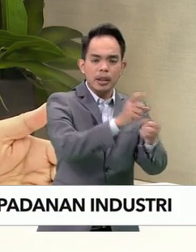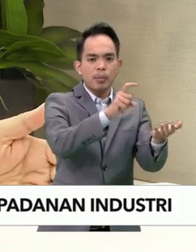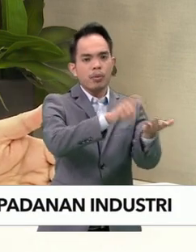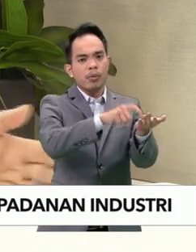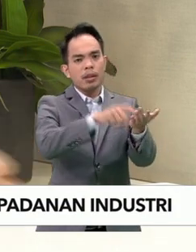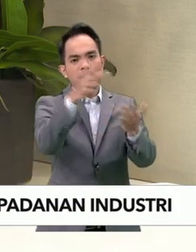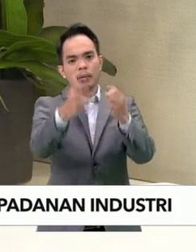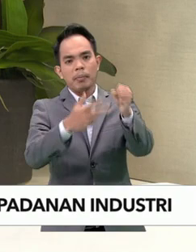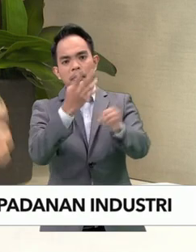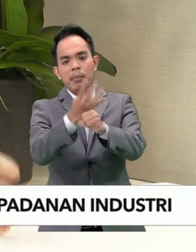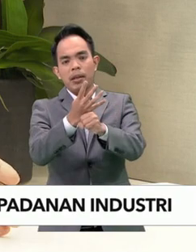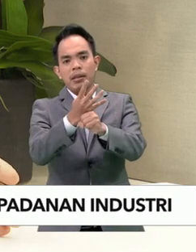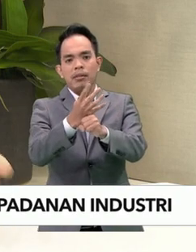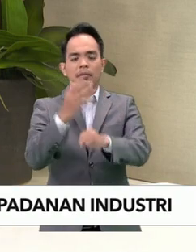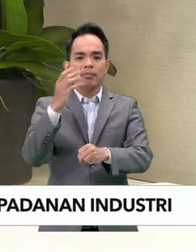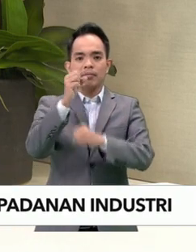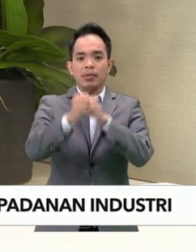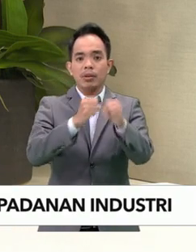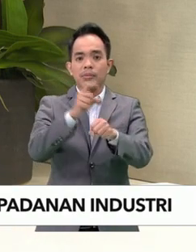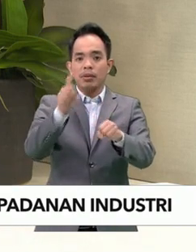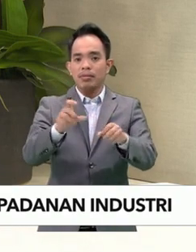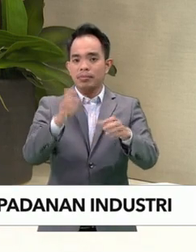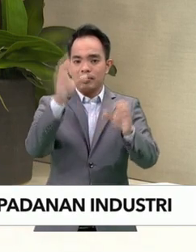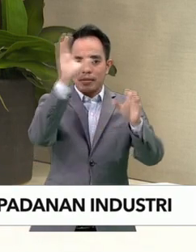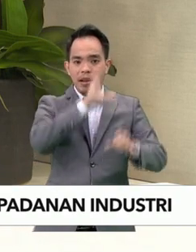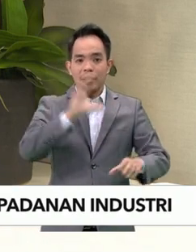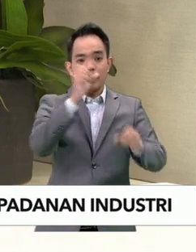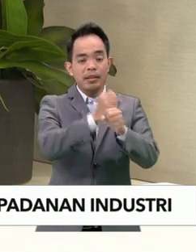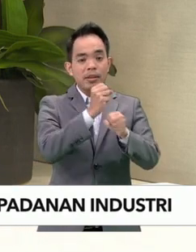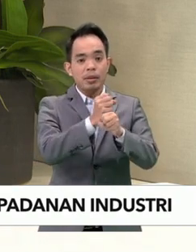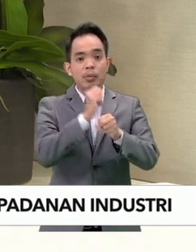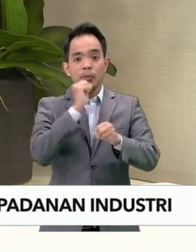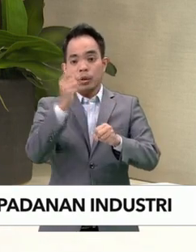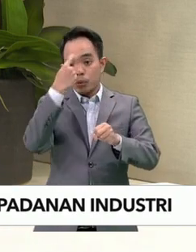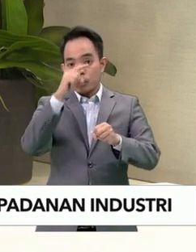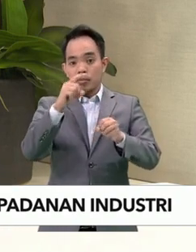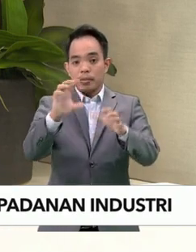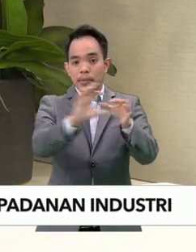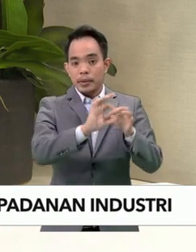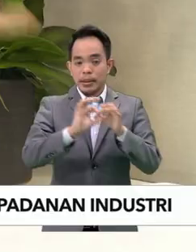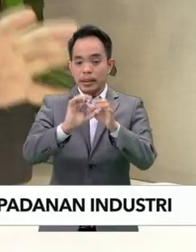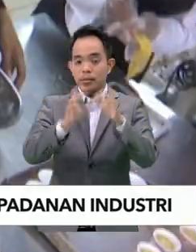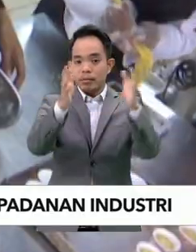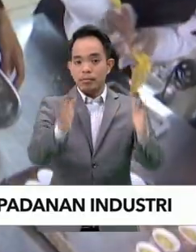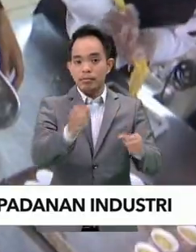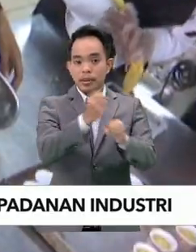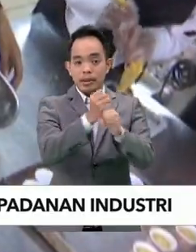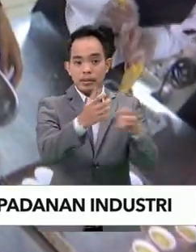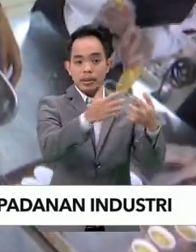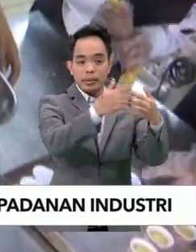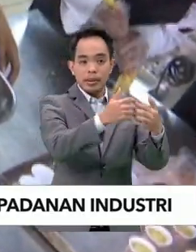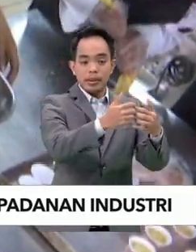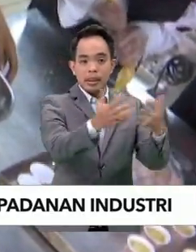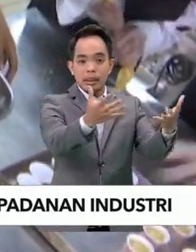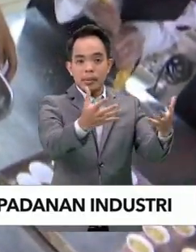34 tahun lebah itu kena cari kerja ini tidak hanya dapat merapatkan jurang keperluan industri dengan kemauan